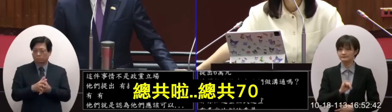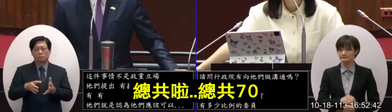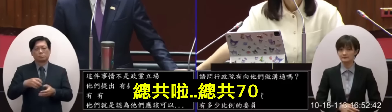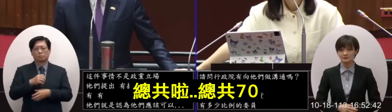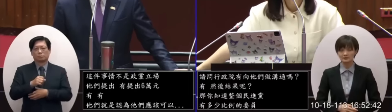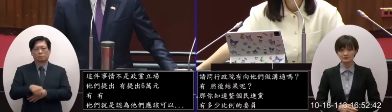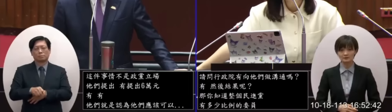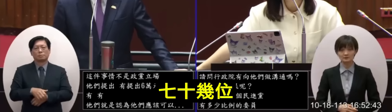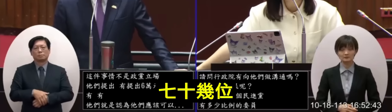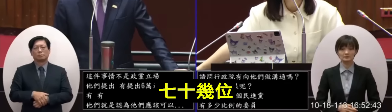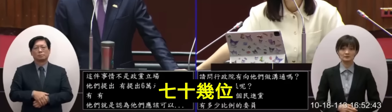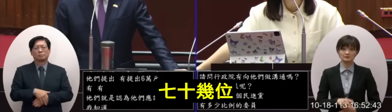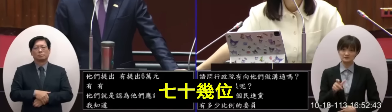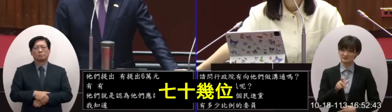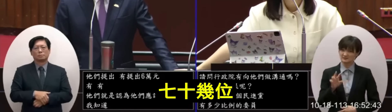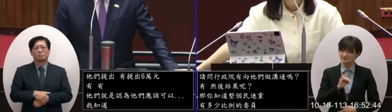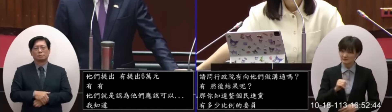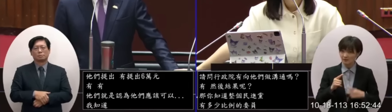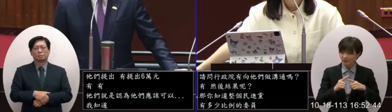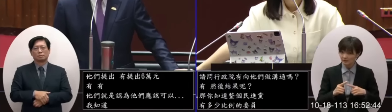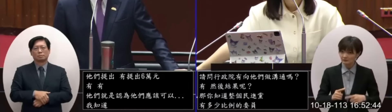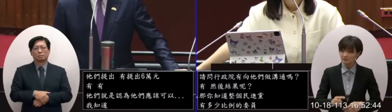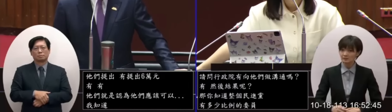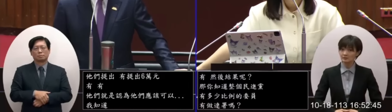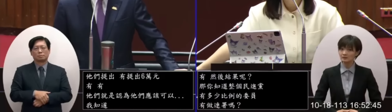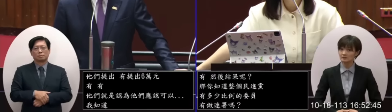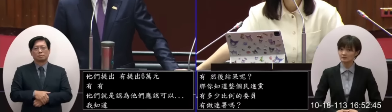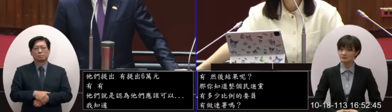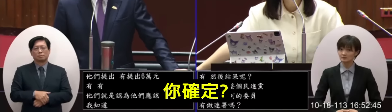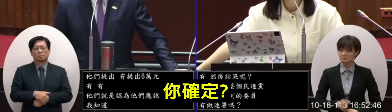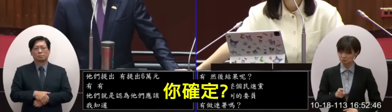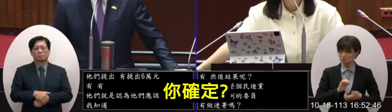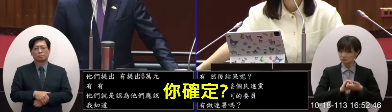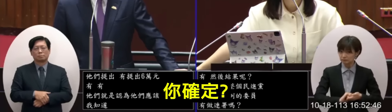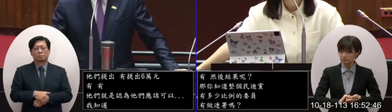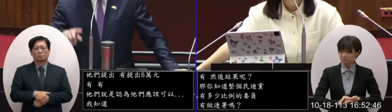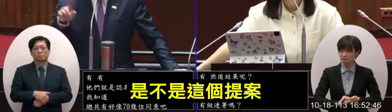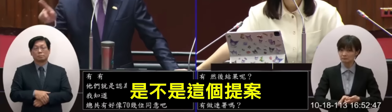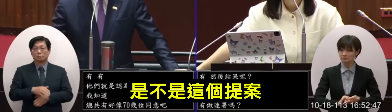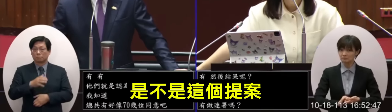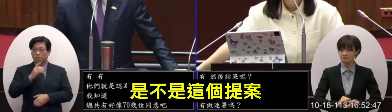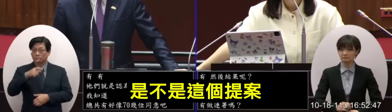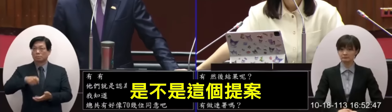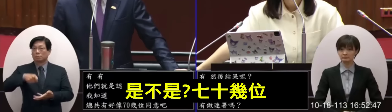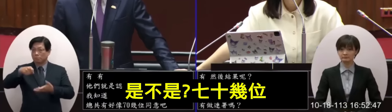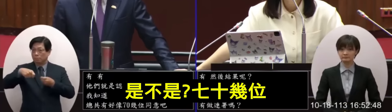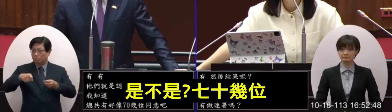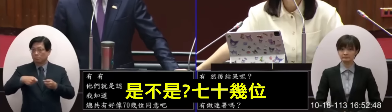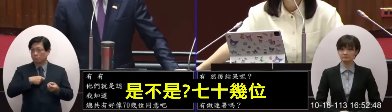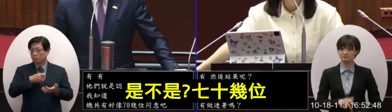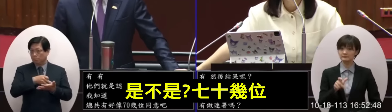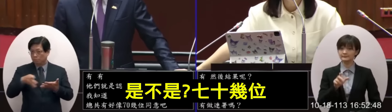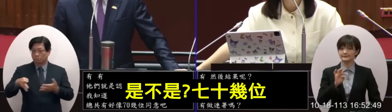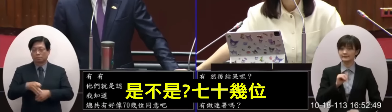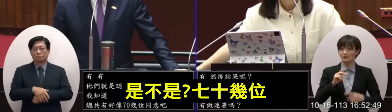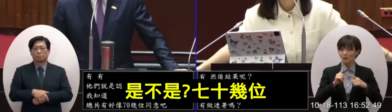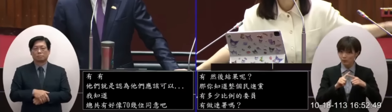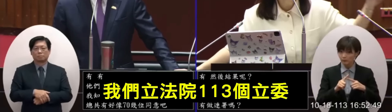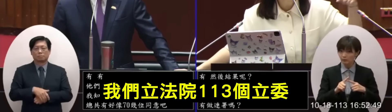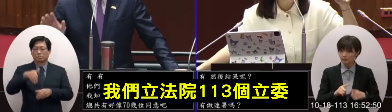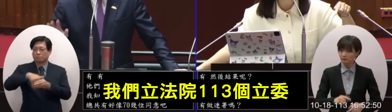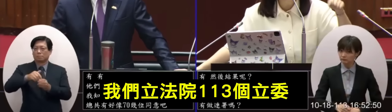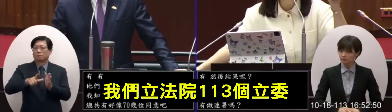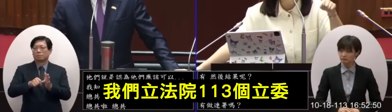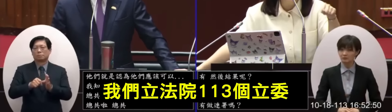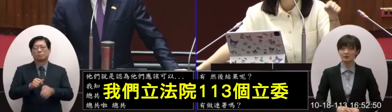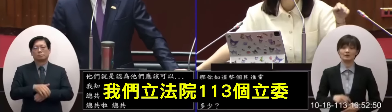总共。 七十几位。 是不是？ 你确定？ 是不是这个提案？这不是 同七十几位？我